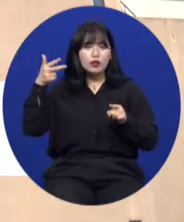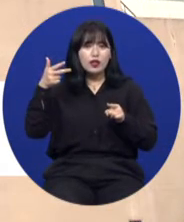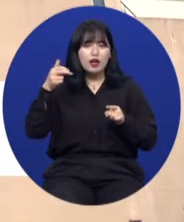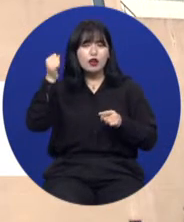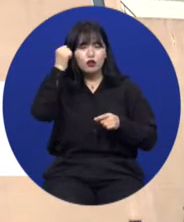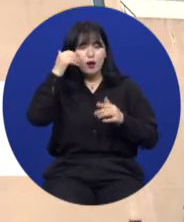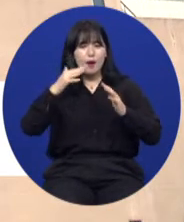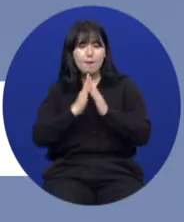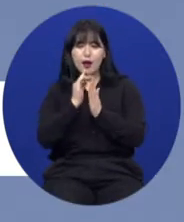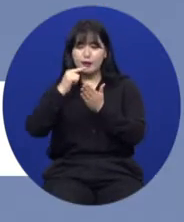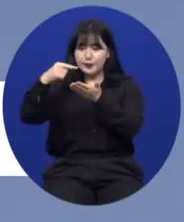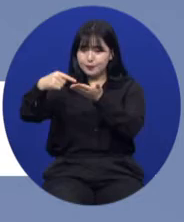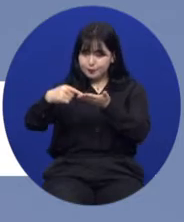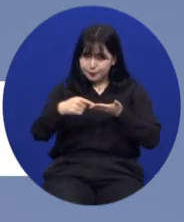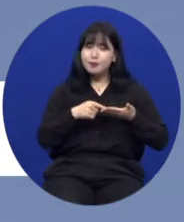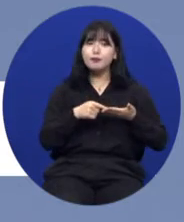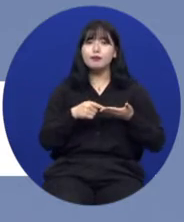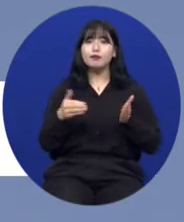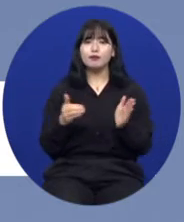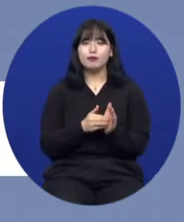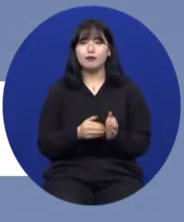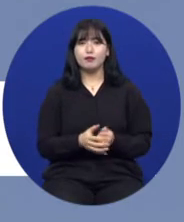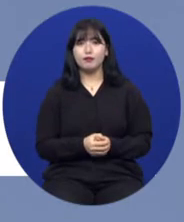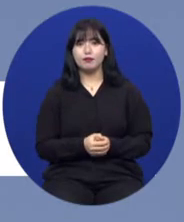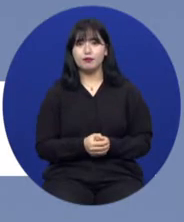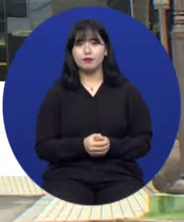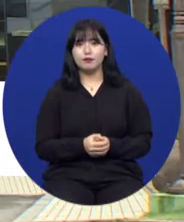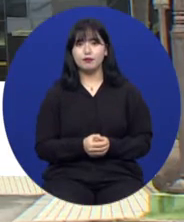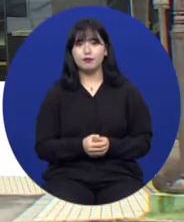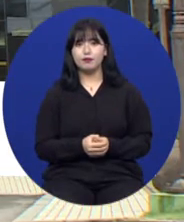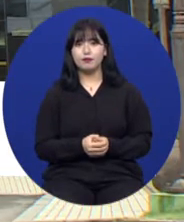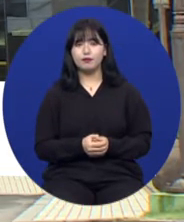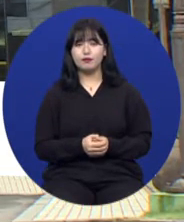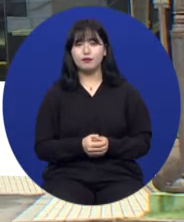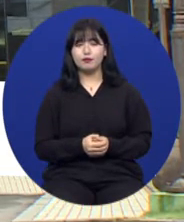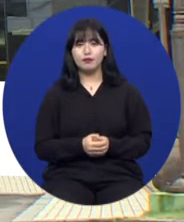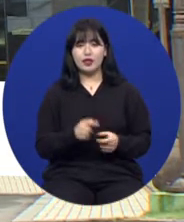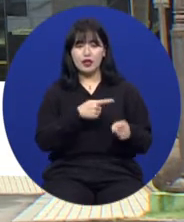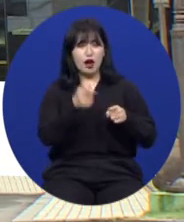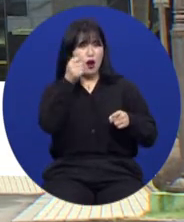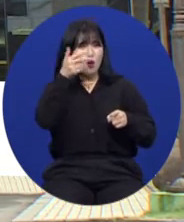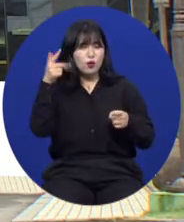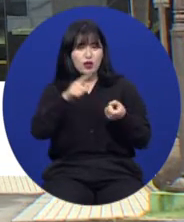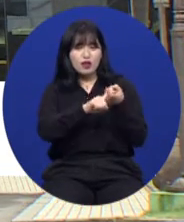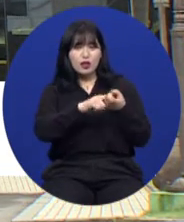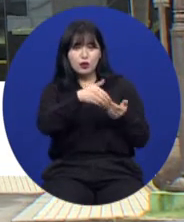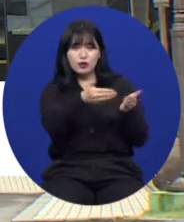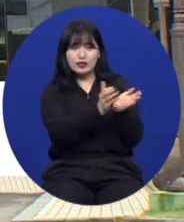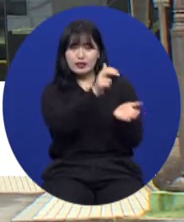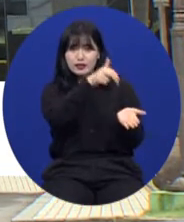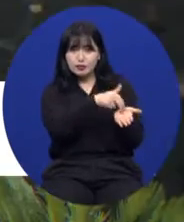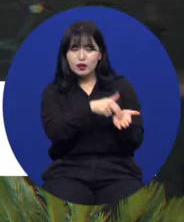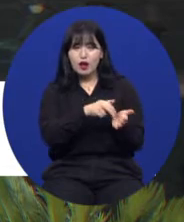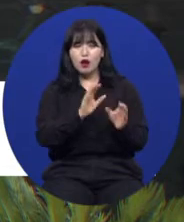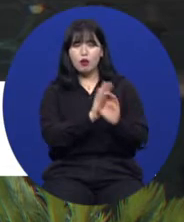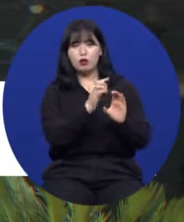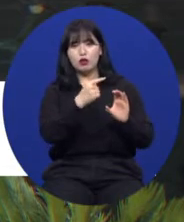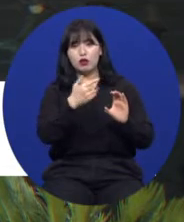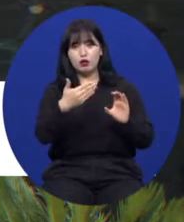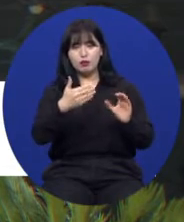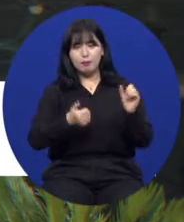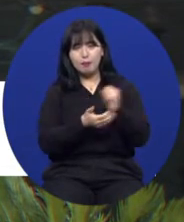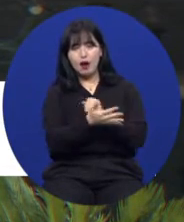숙박 어 폐업 신고 건에 대한 수리를 완료했다고 밝혔습니다 카르텔 네트워크는 구루 날 그 여파로 매출이